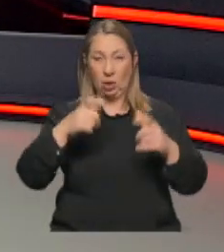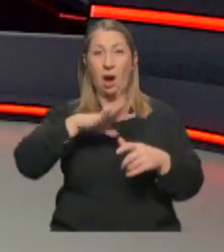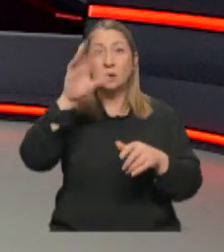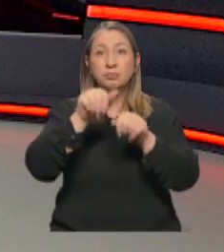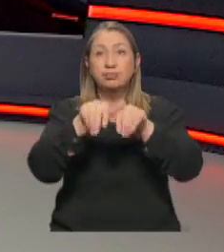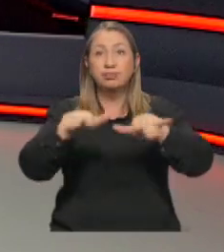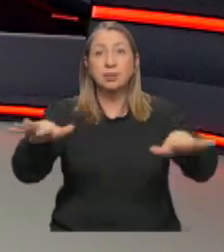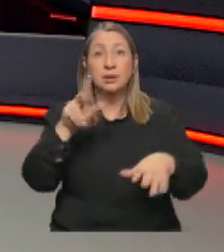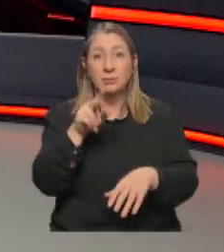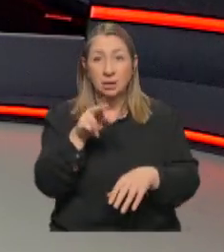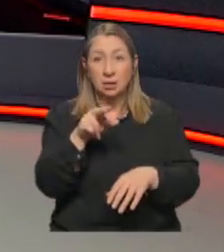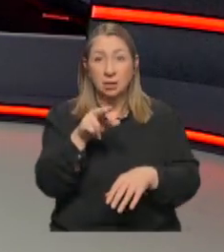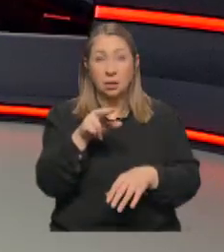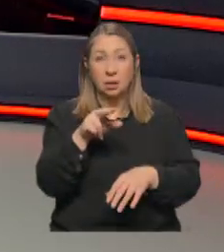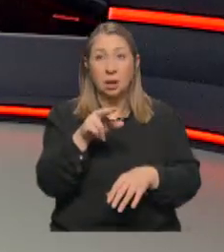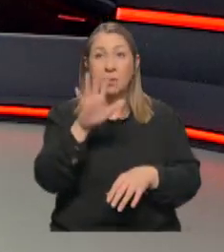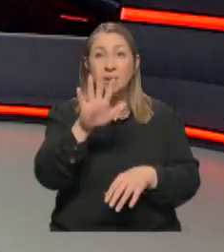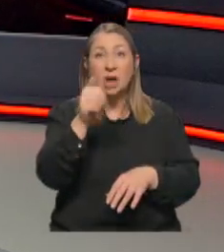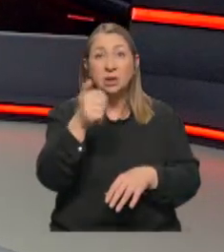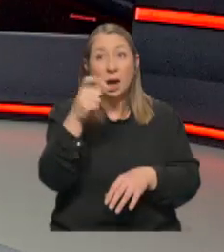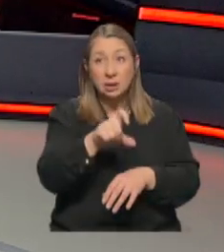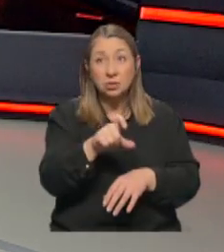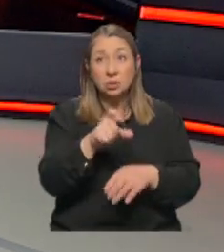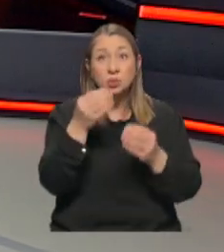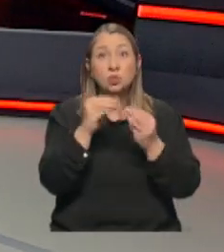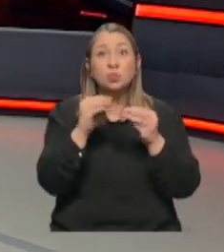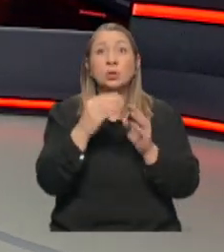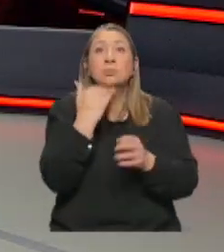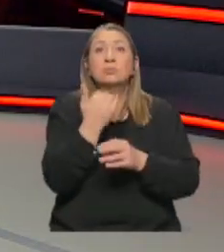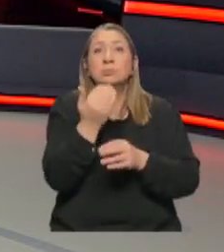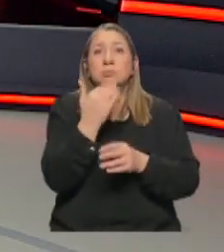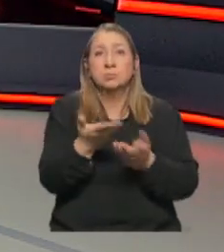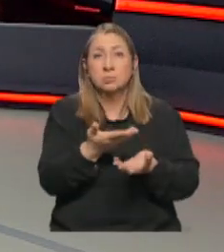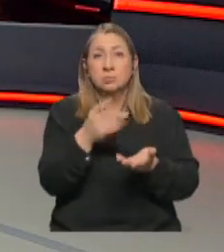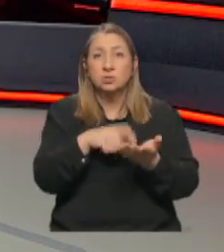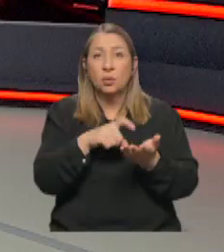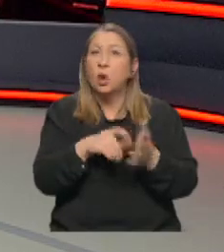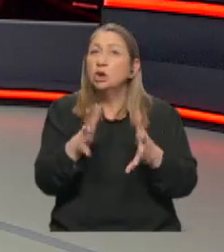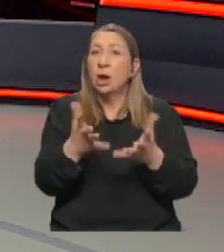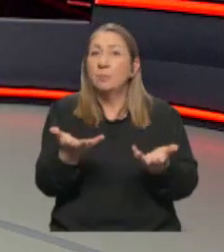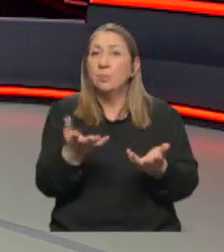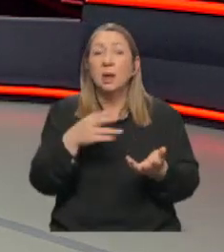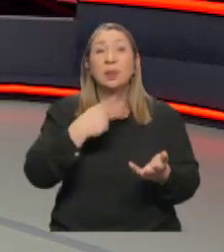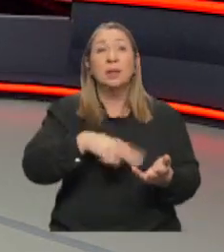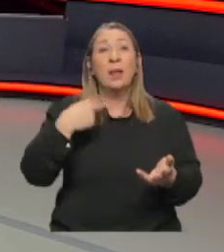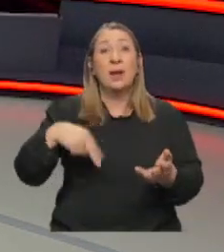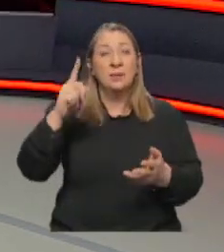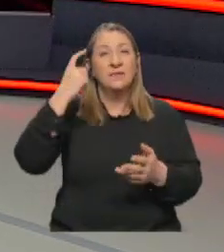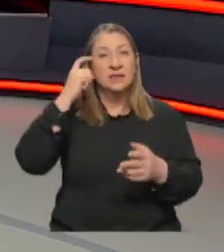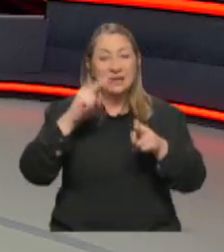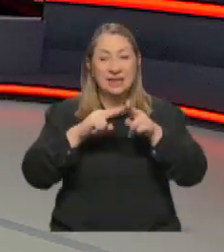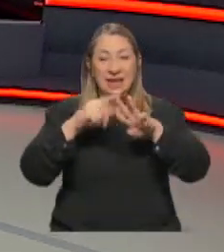tarafa yayılmış gibiler. Ya 5-6 aydır yumurtlamıyor tavuklar. Çok acayip yani. Danimarkalı bir felsefeci